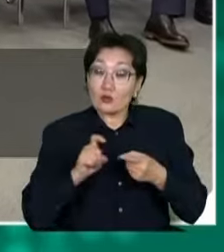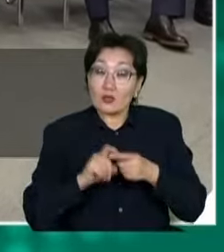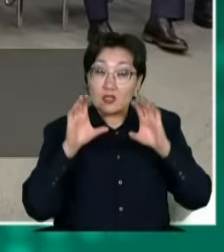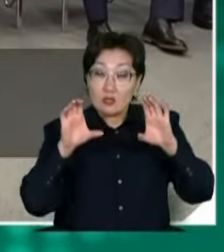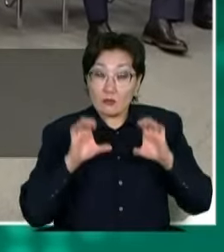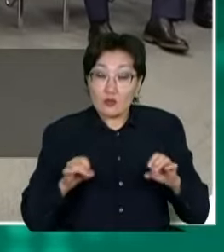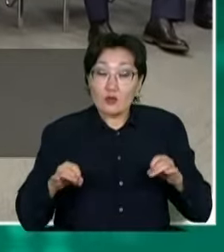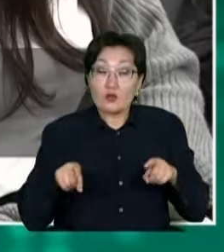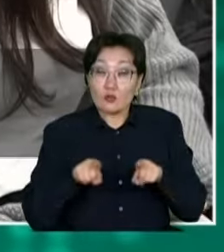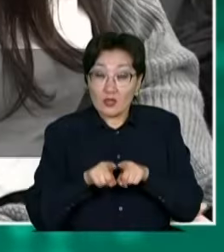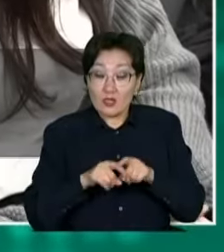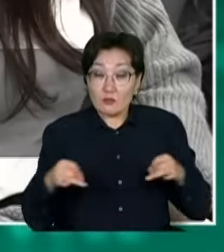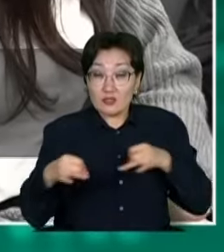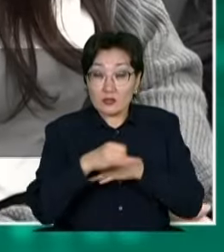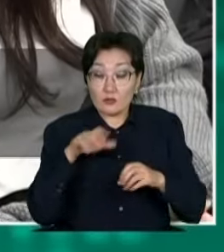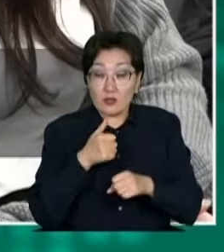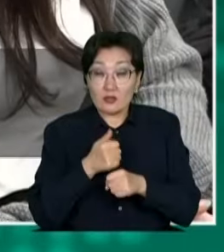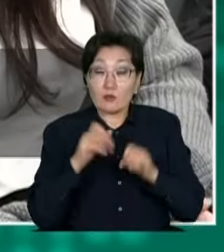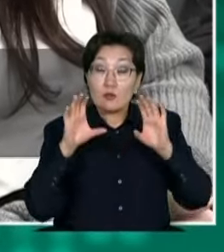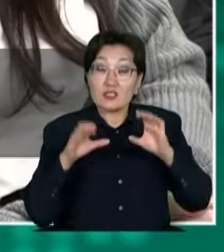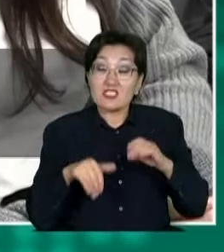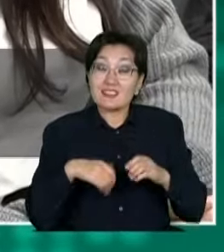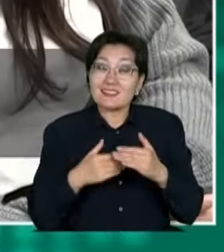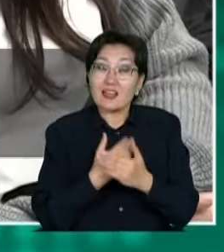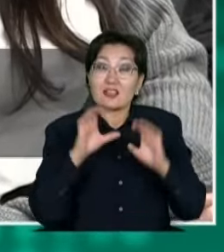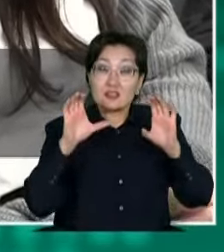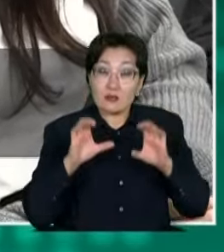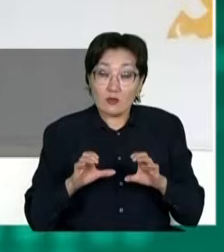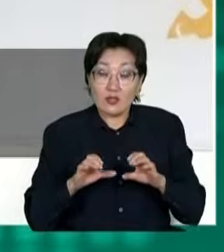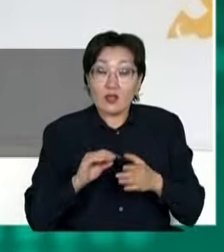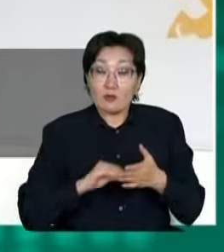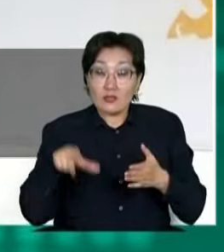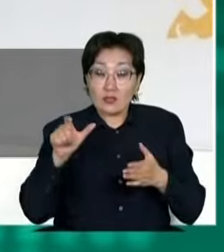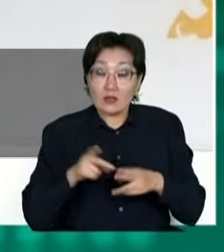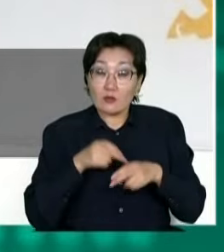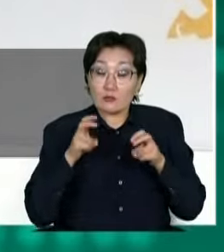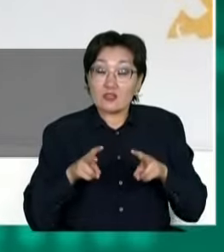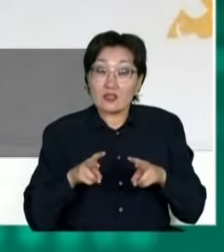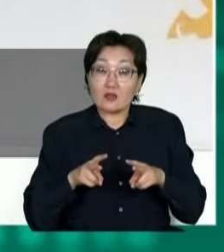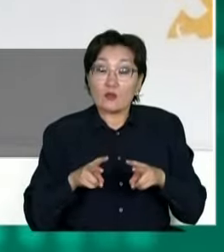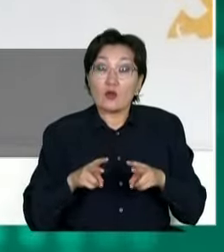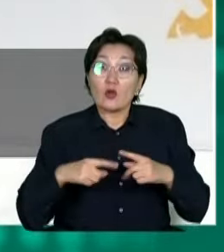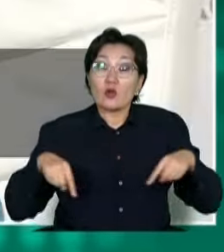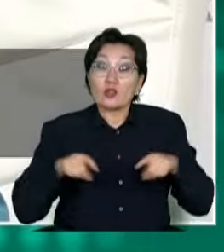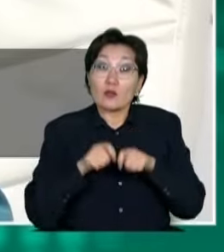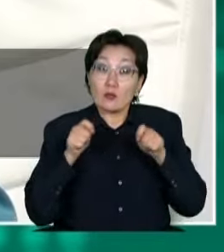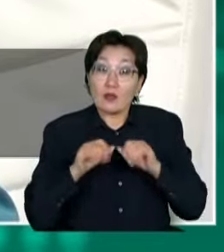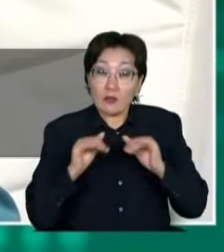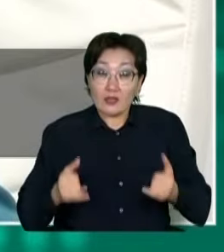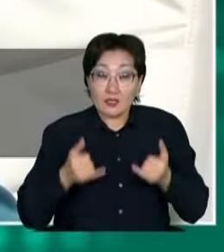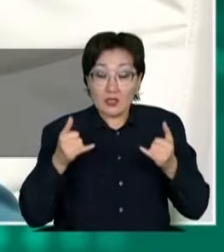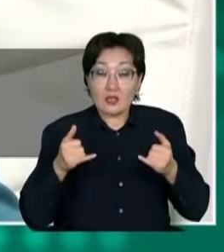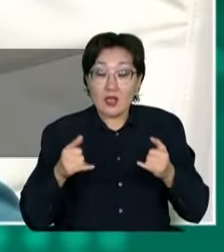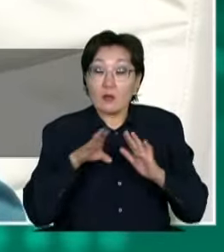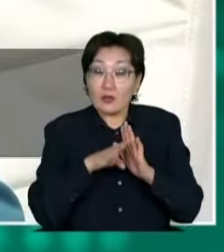Министрдің мәліметінше жаңа заң бұқаралық ақпарат құралдары үшін қауіпсіз ортаны құру, балаларға арналған контентті қолдау сынды маңызды